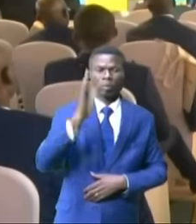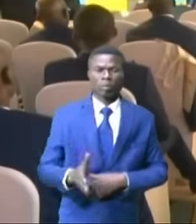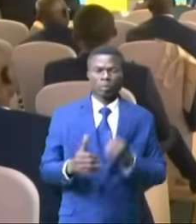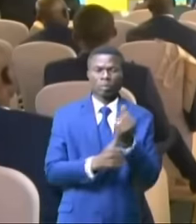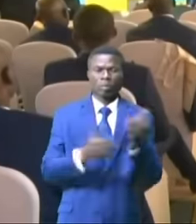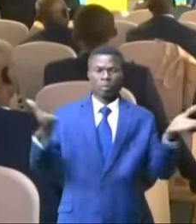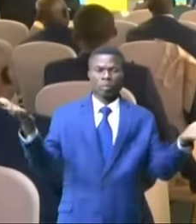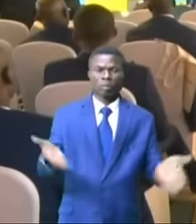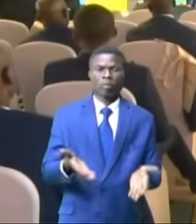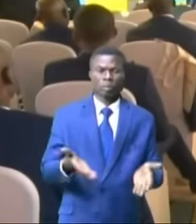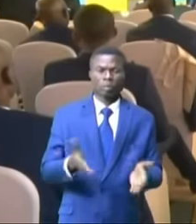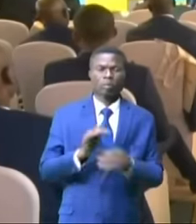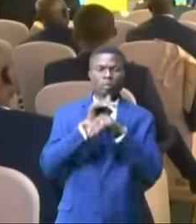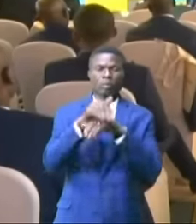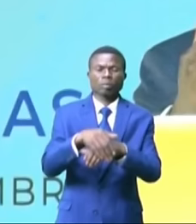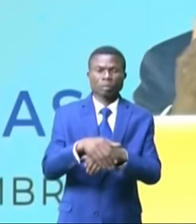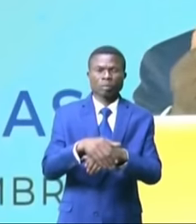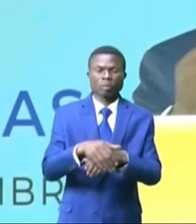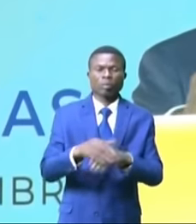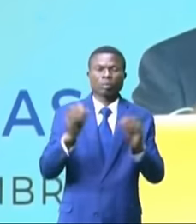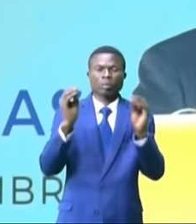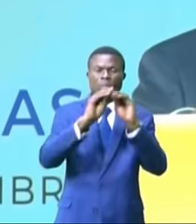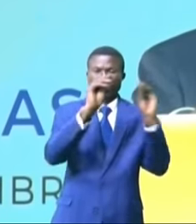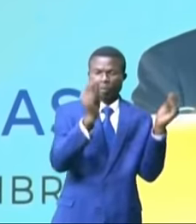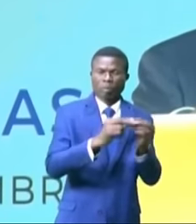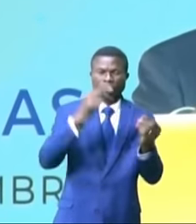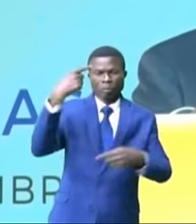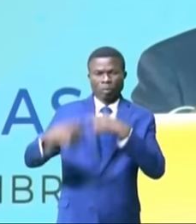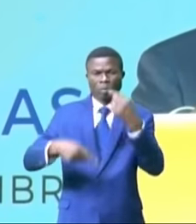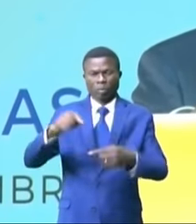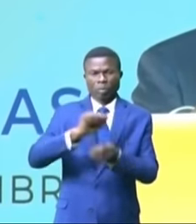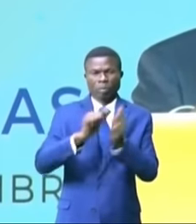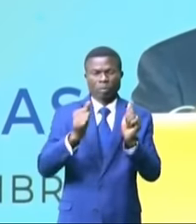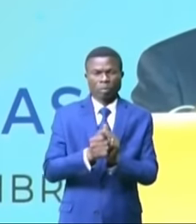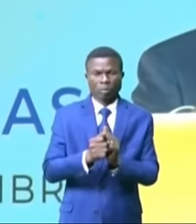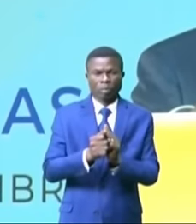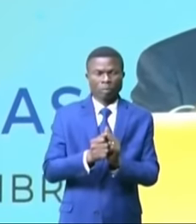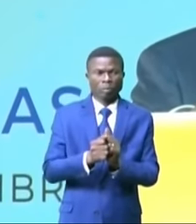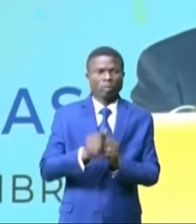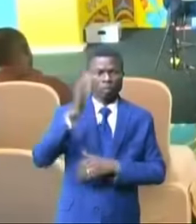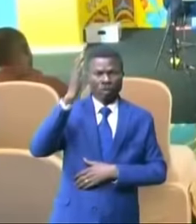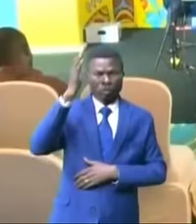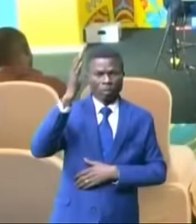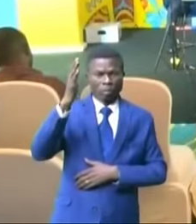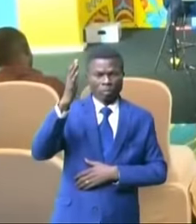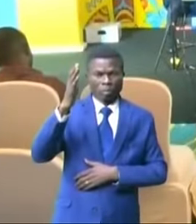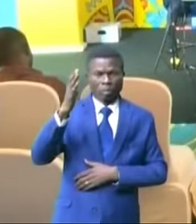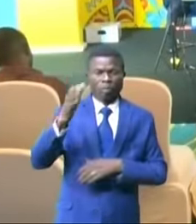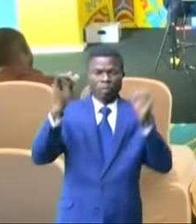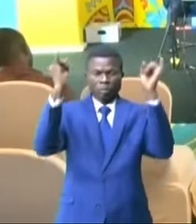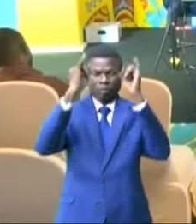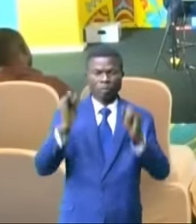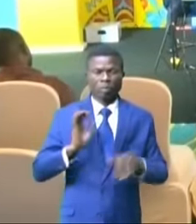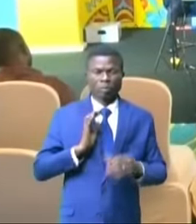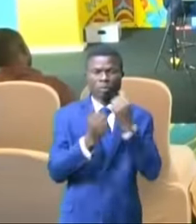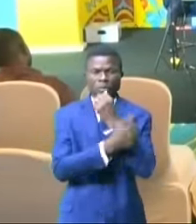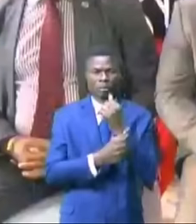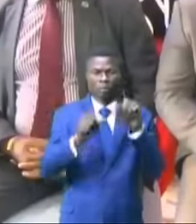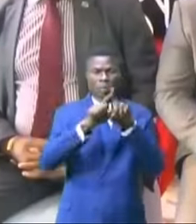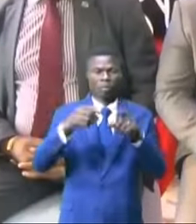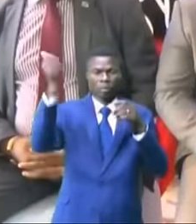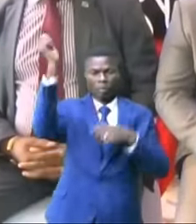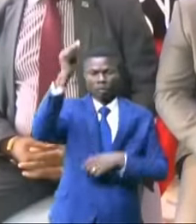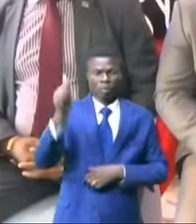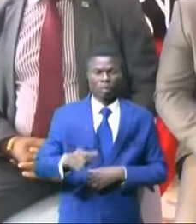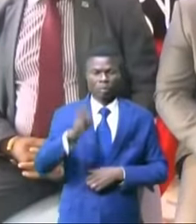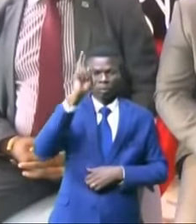participants et ont pu assister à deux panels, des débats sur les enjeux de voie de la maturité numérique de notre pays et de l'Afrique.